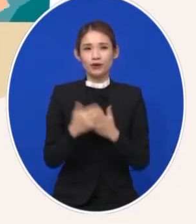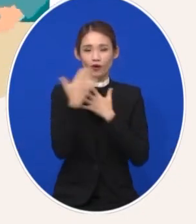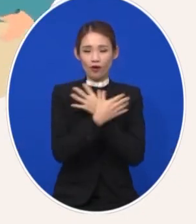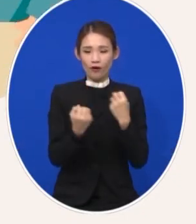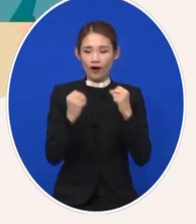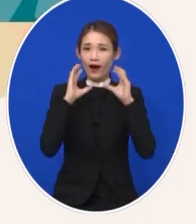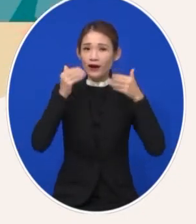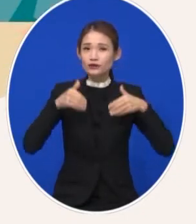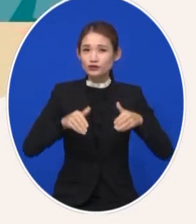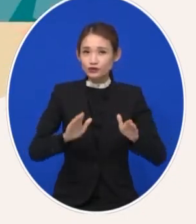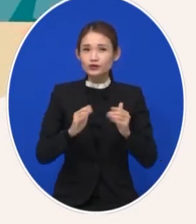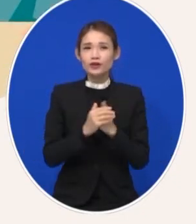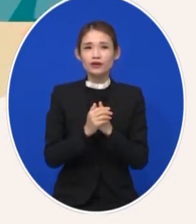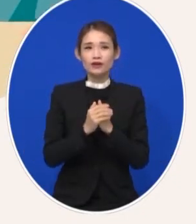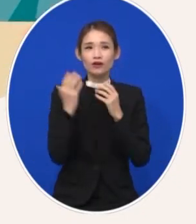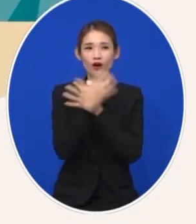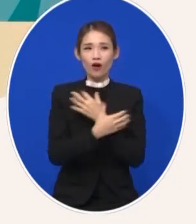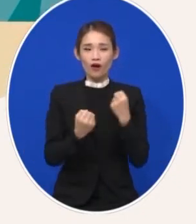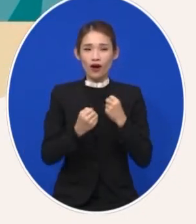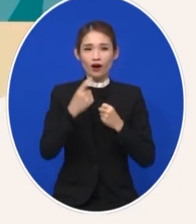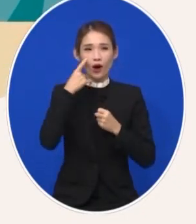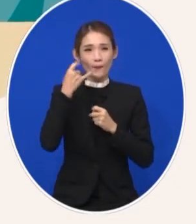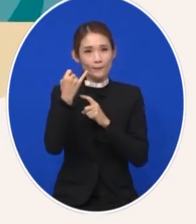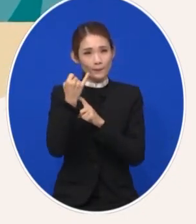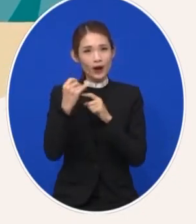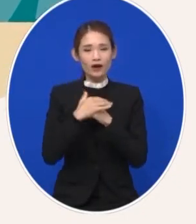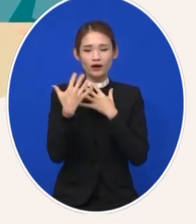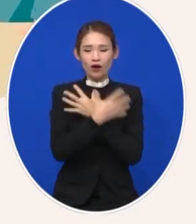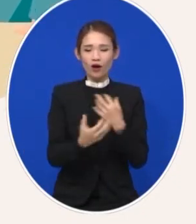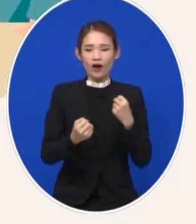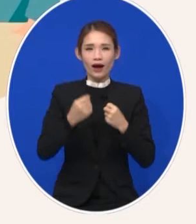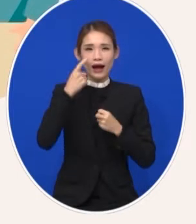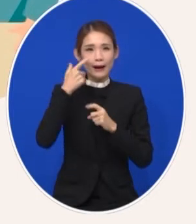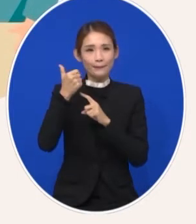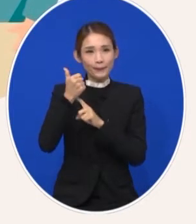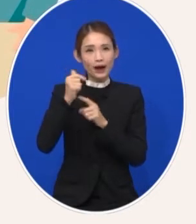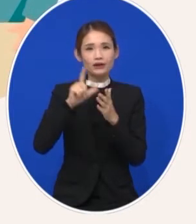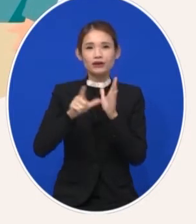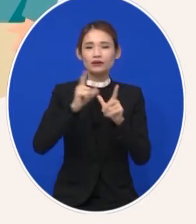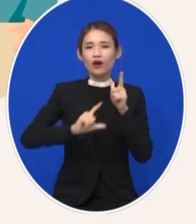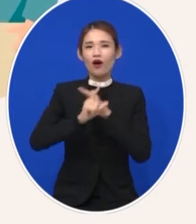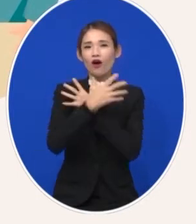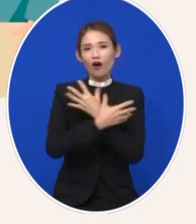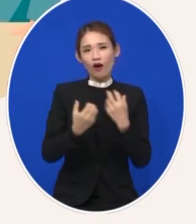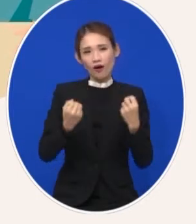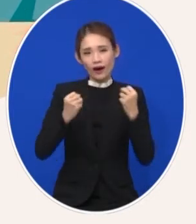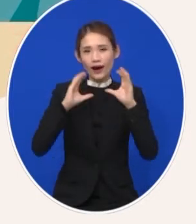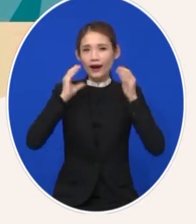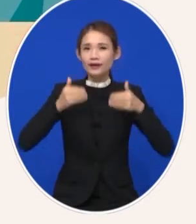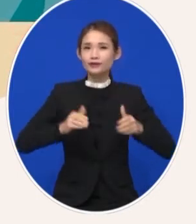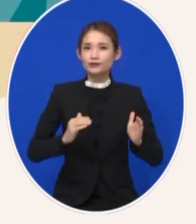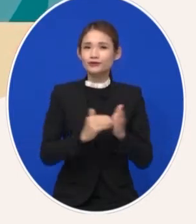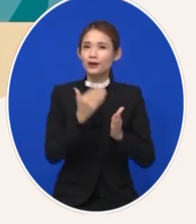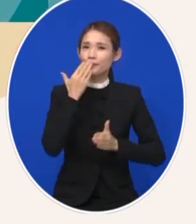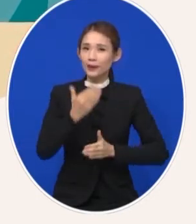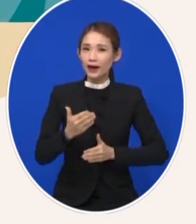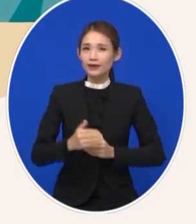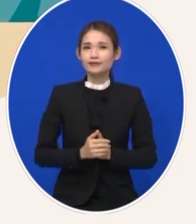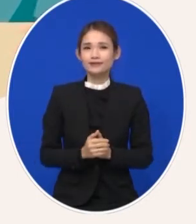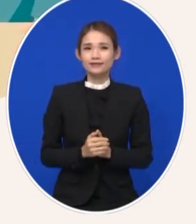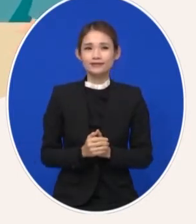아이 출산은 건강한 엄마뿐만 아니라 건강한 아빠일 때 더 건강한 아이 출산이 가능하다고 합니다.